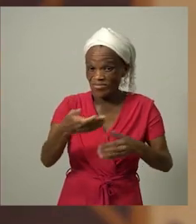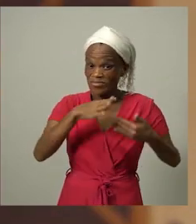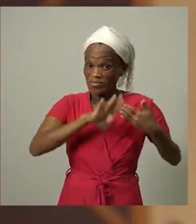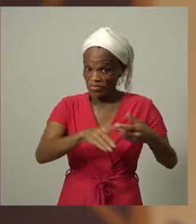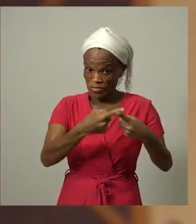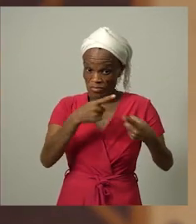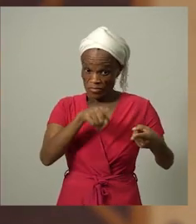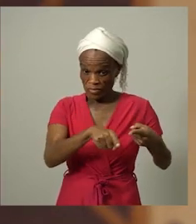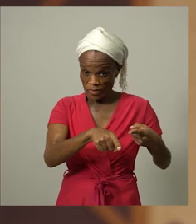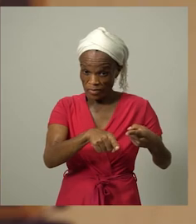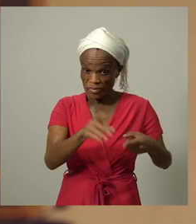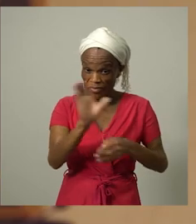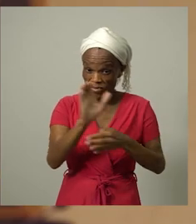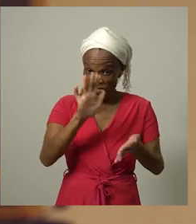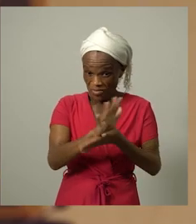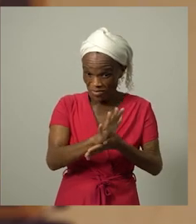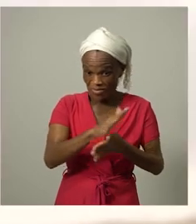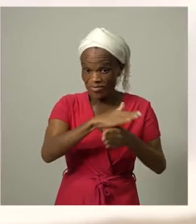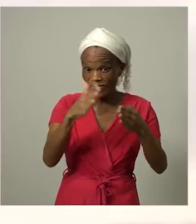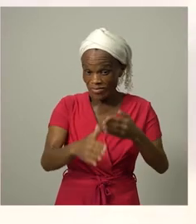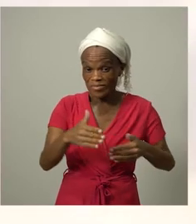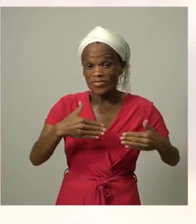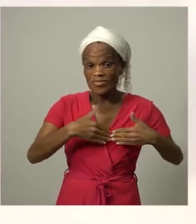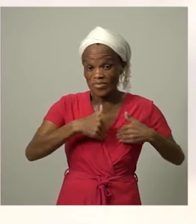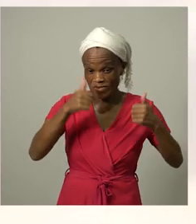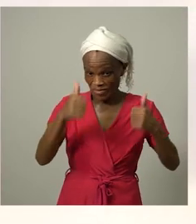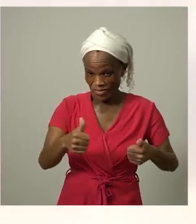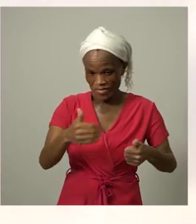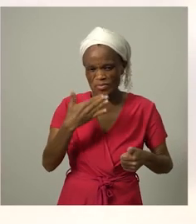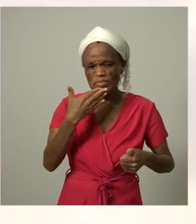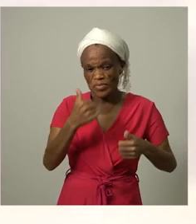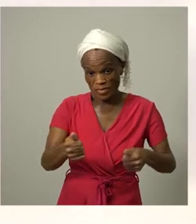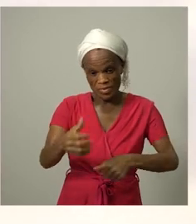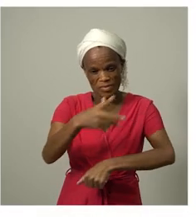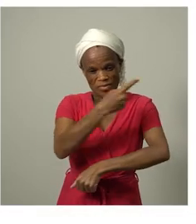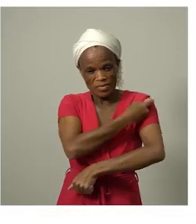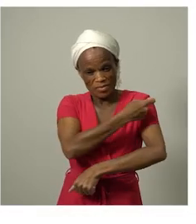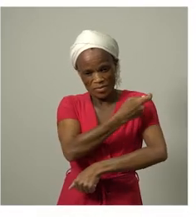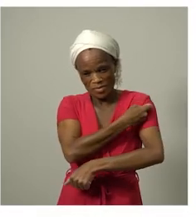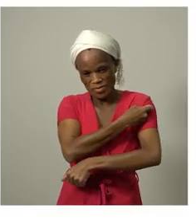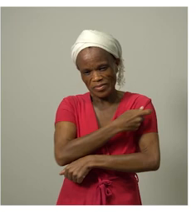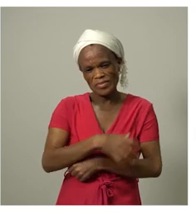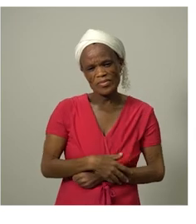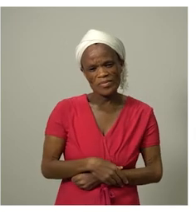everyone is safe from COVID-19. Get vaccinated. Join my team, get vaccinated!